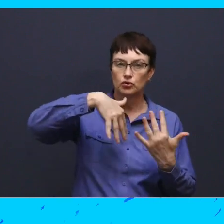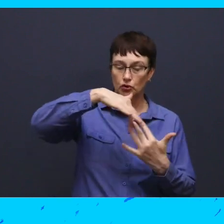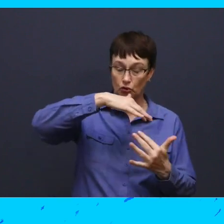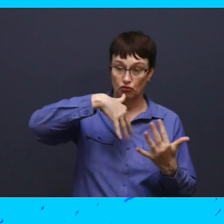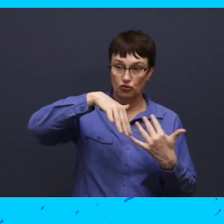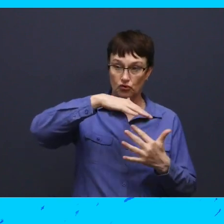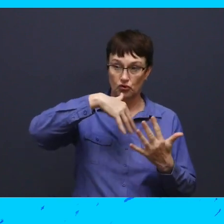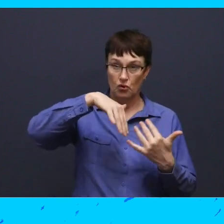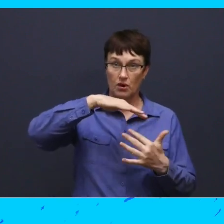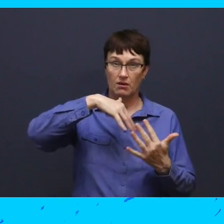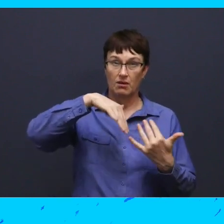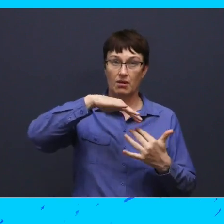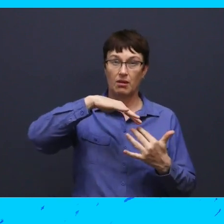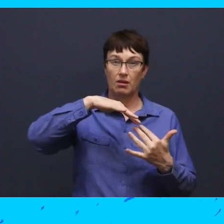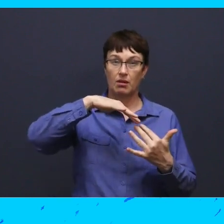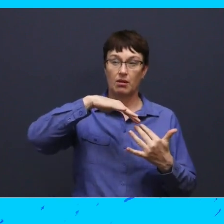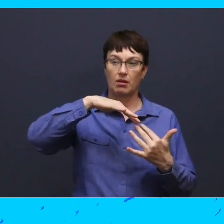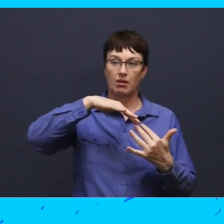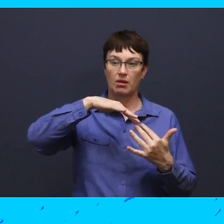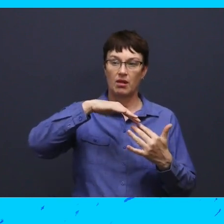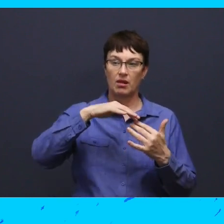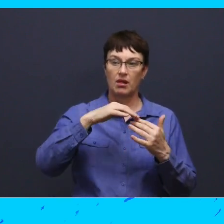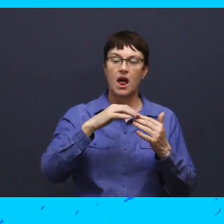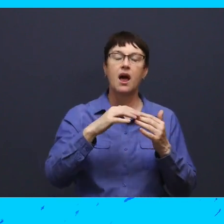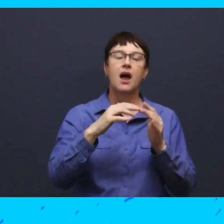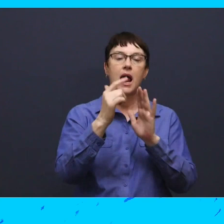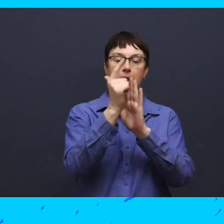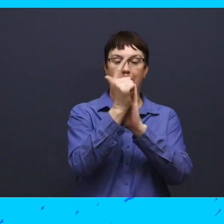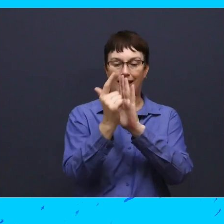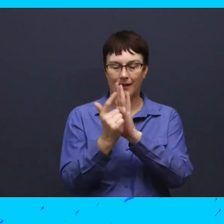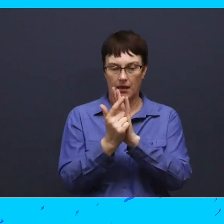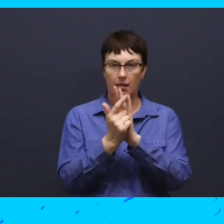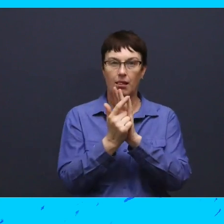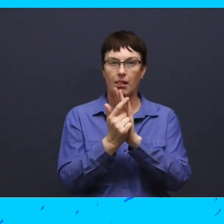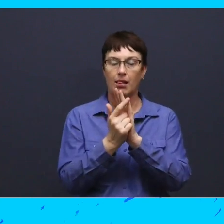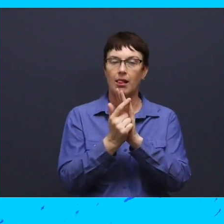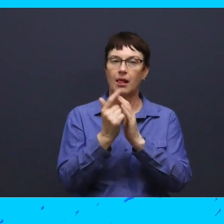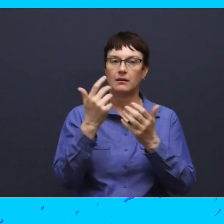légal entre les